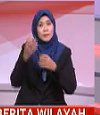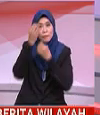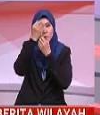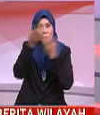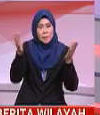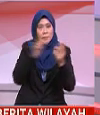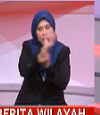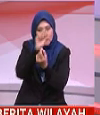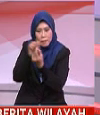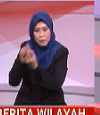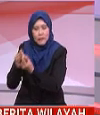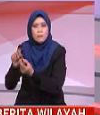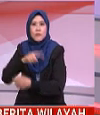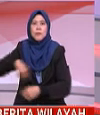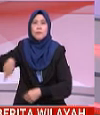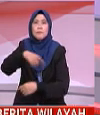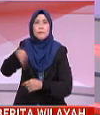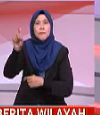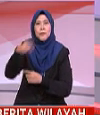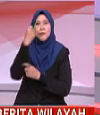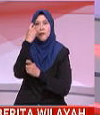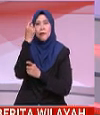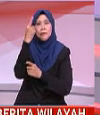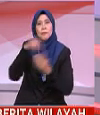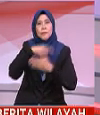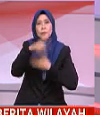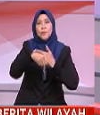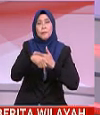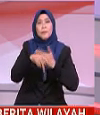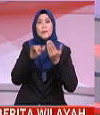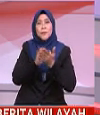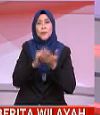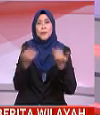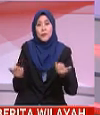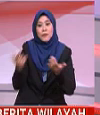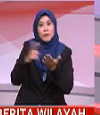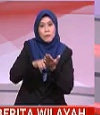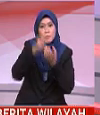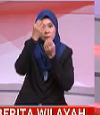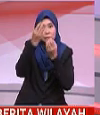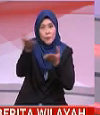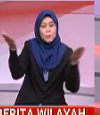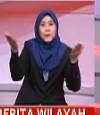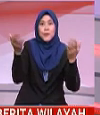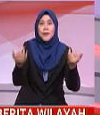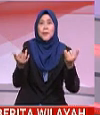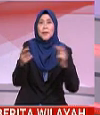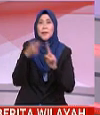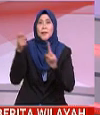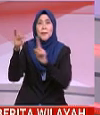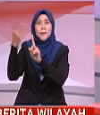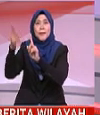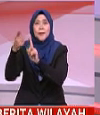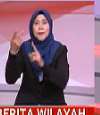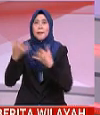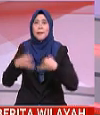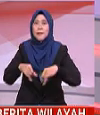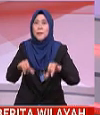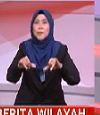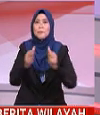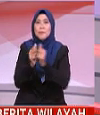membolehkan masyarakat lebih memahami pelaksanaan program berkenaan. Untuk laporan penuh dan perkembangan lain dari Pulau Pinang, kita terus saja